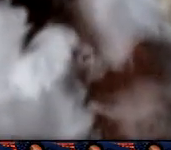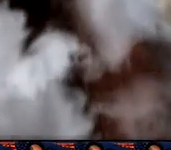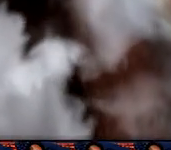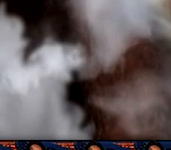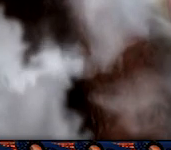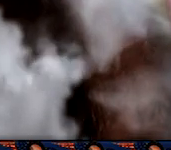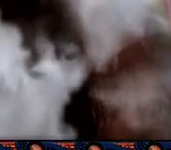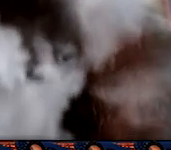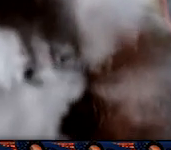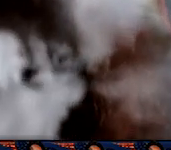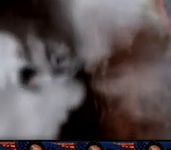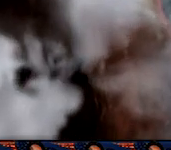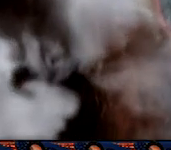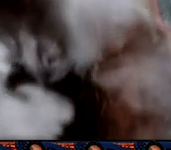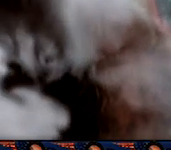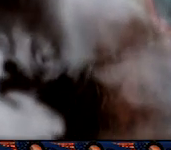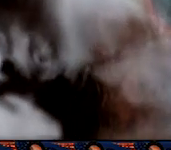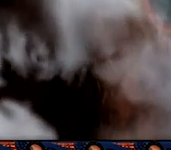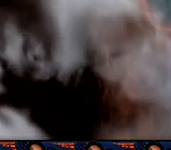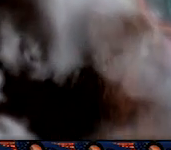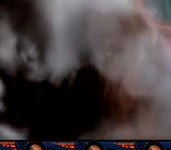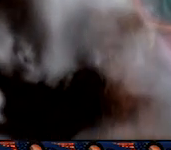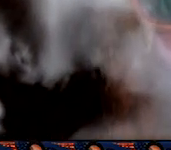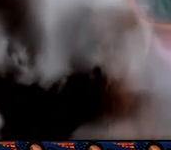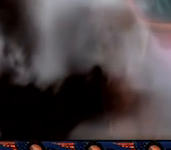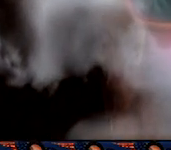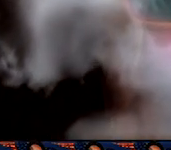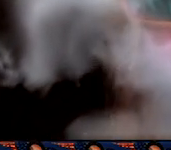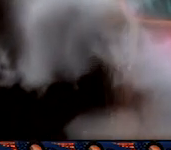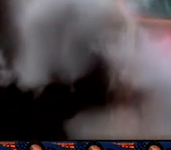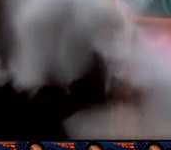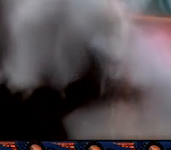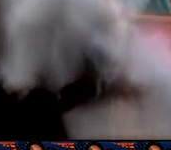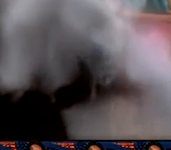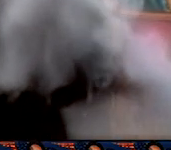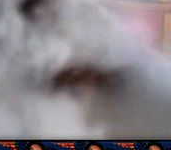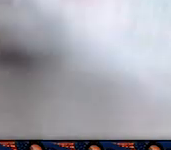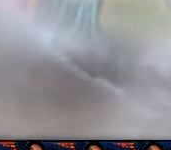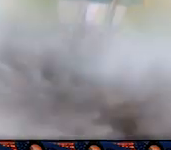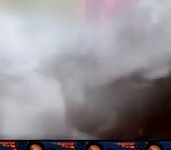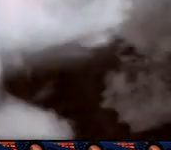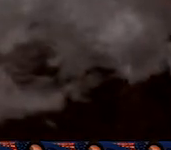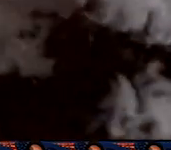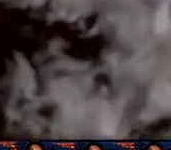አልችልም ለመቆም ብዙ ነው የኔ